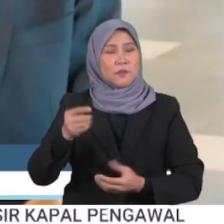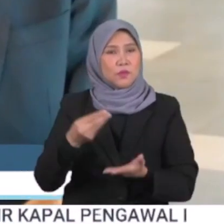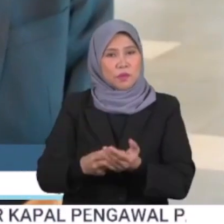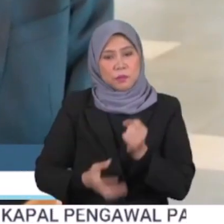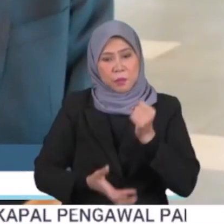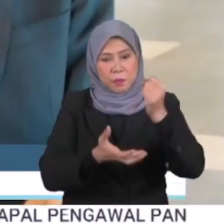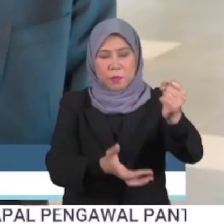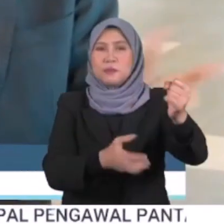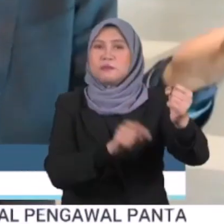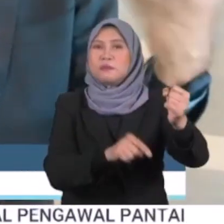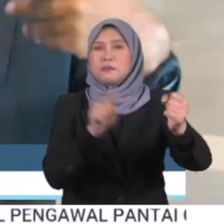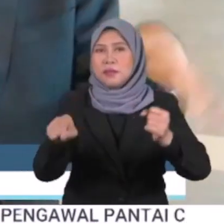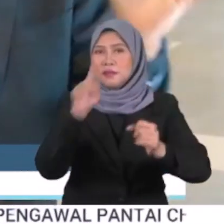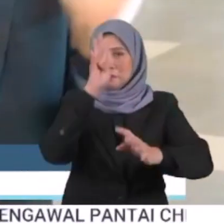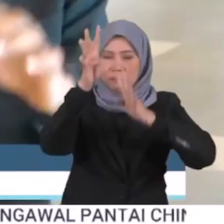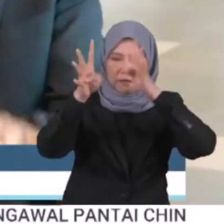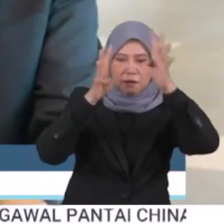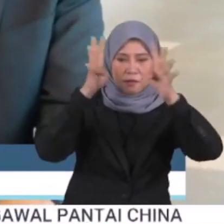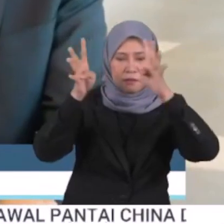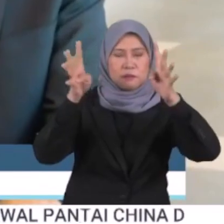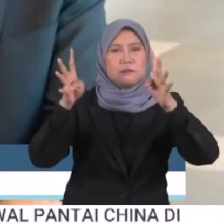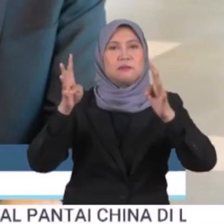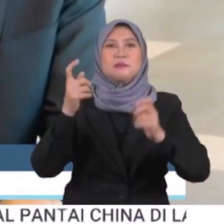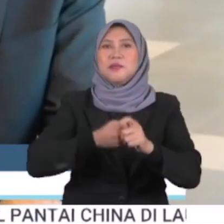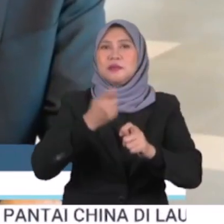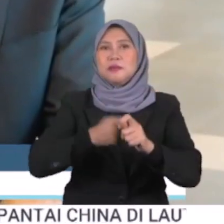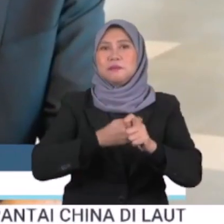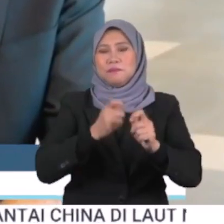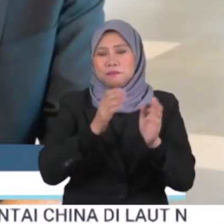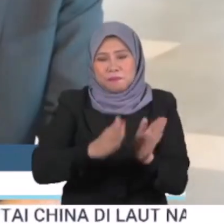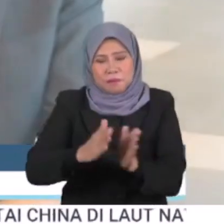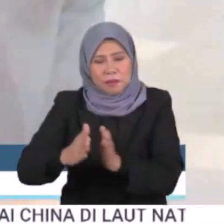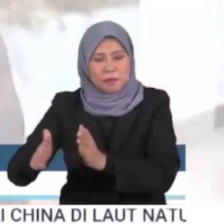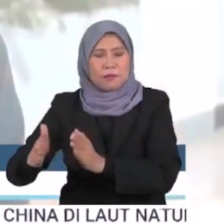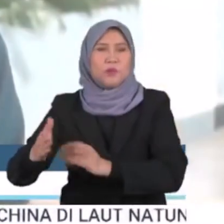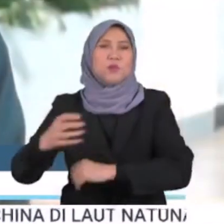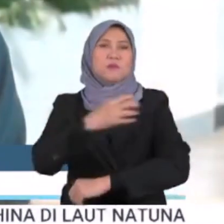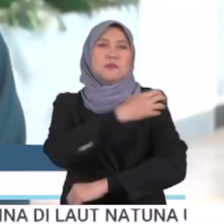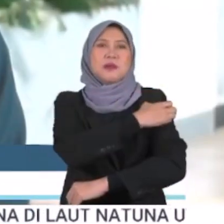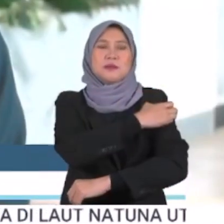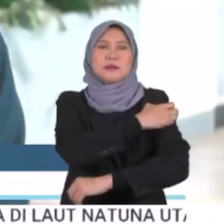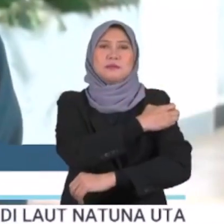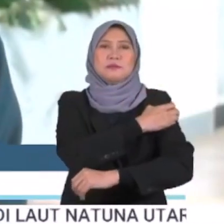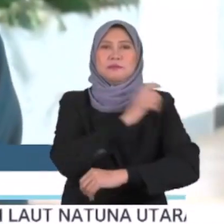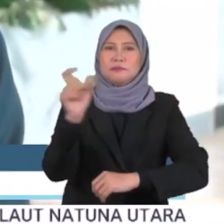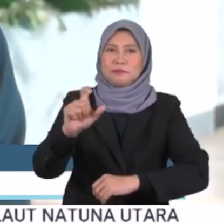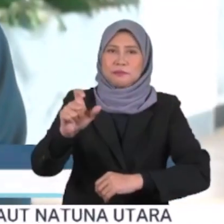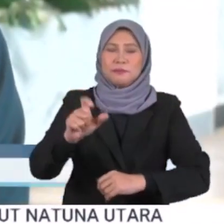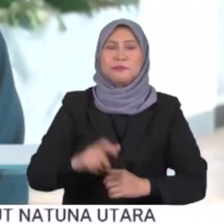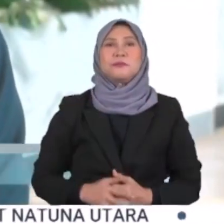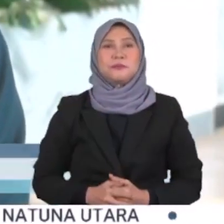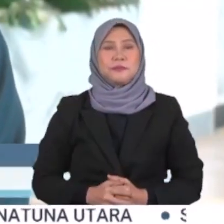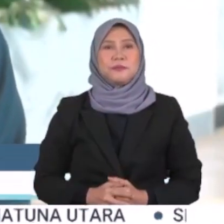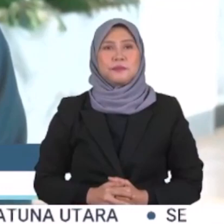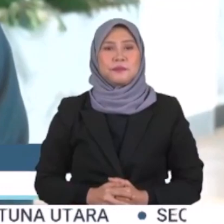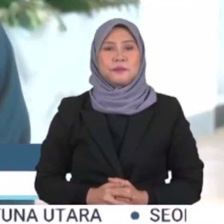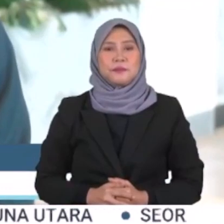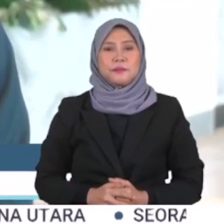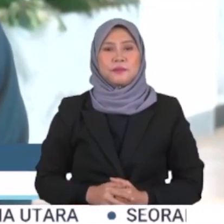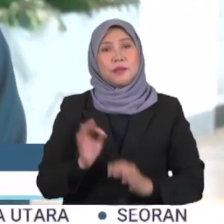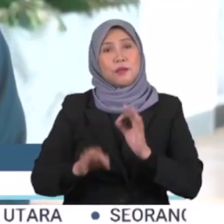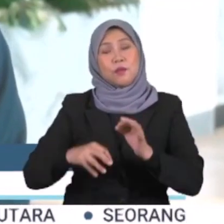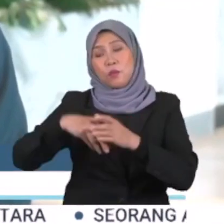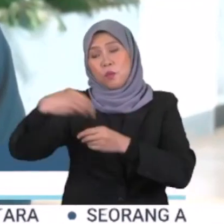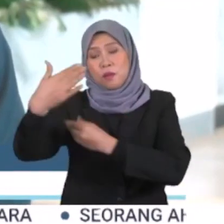holistik memerlukan inovasi yang mampan dalam setiap strategi pemerkasaan. Antara nombor satu di dunia. Sebab kalau kita pergi